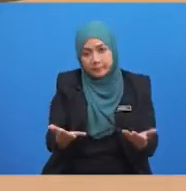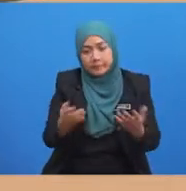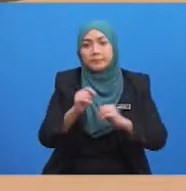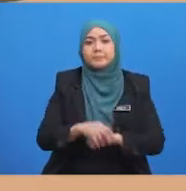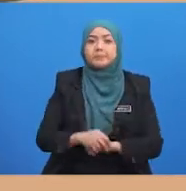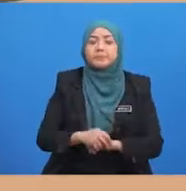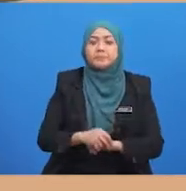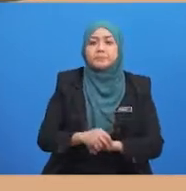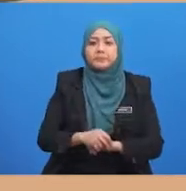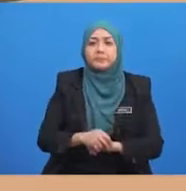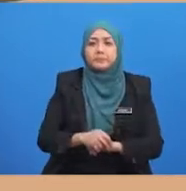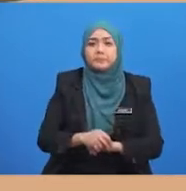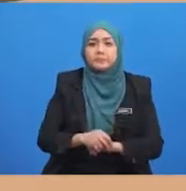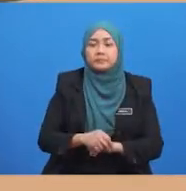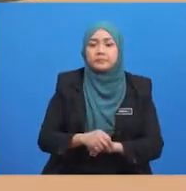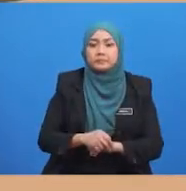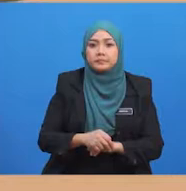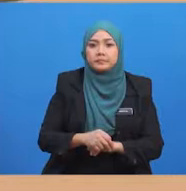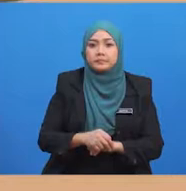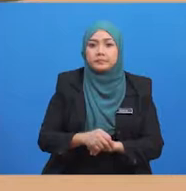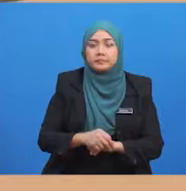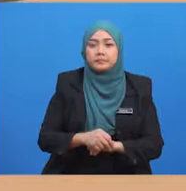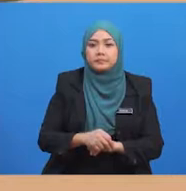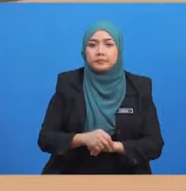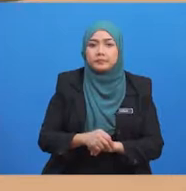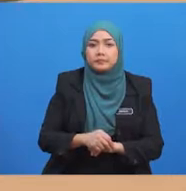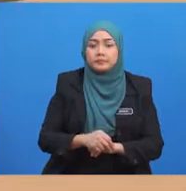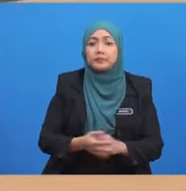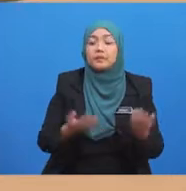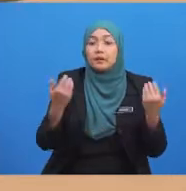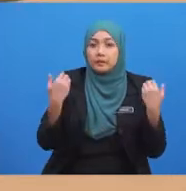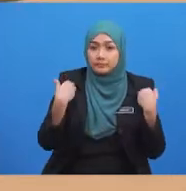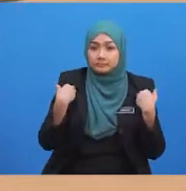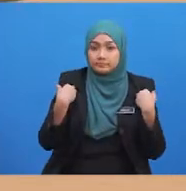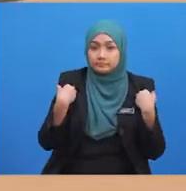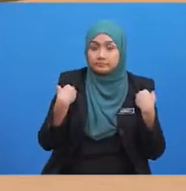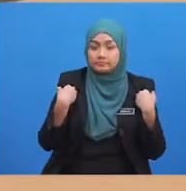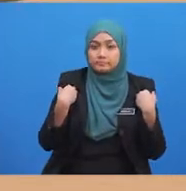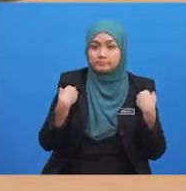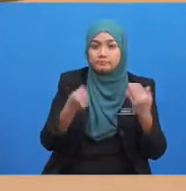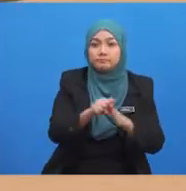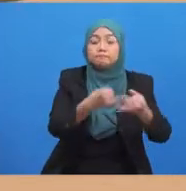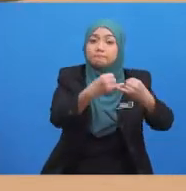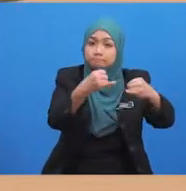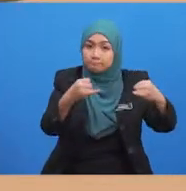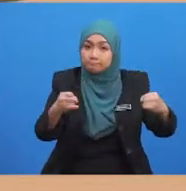Getah sintetik dan getah asli merupakan sejenis